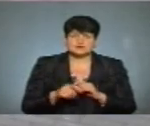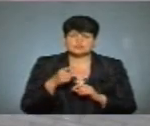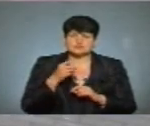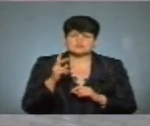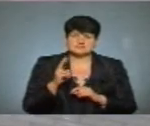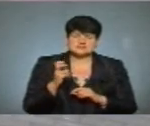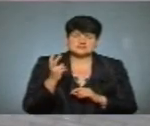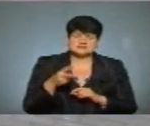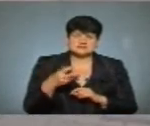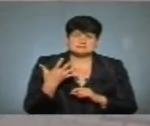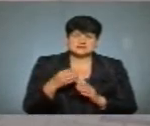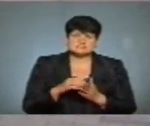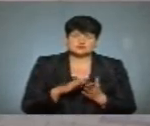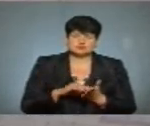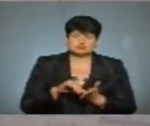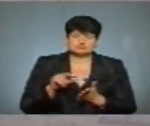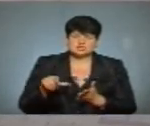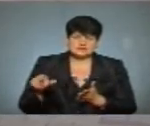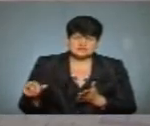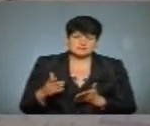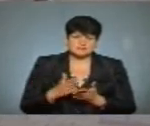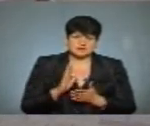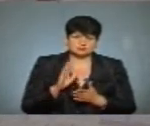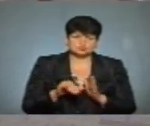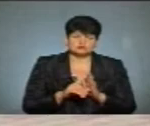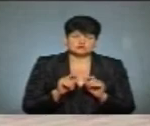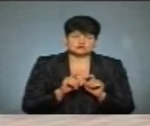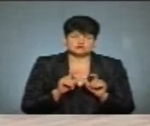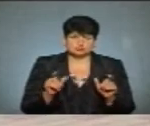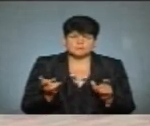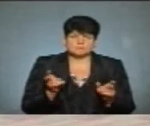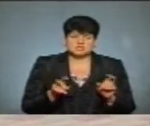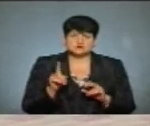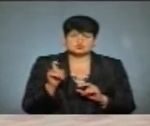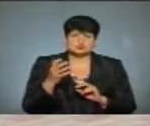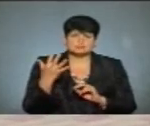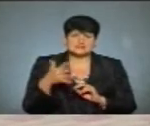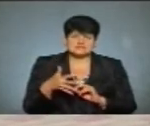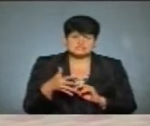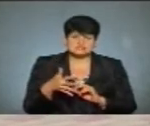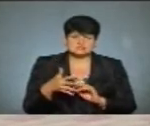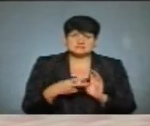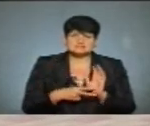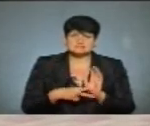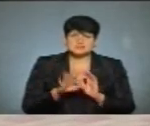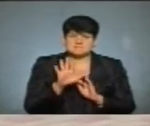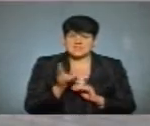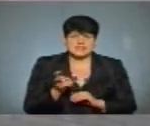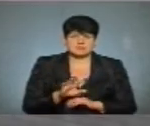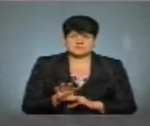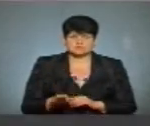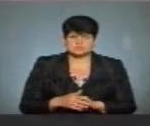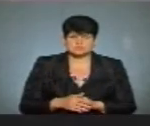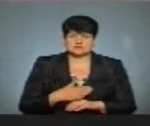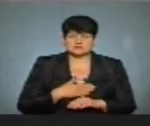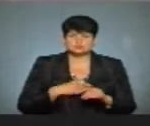225 зареєстрованих учасників, які мали проходити тестування у 6-й школі-ліцеї, прийшло 150, 75 не з'явилися. На